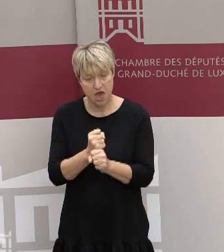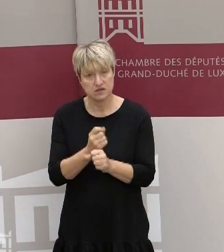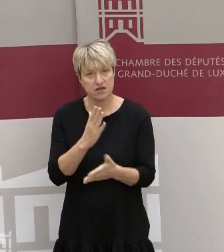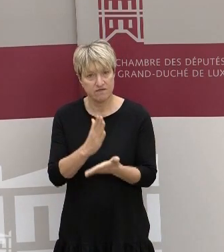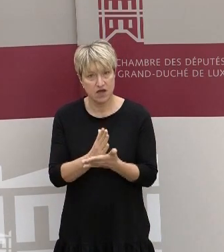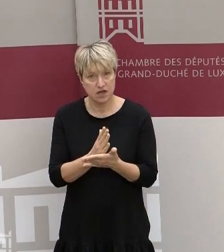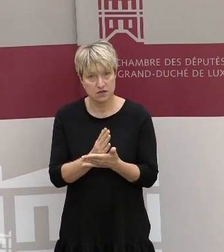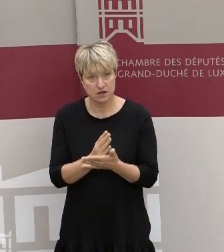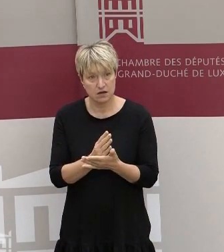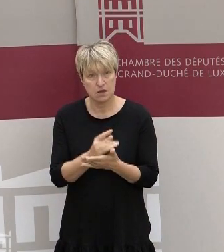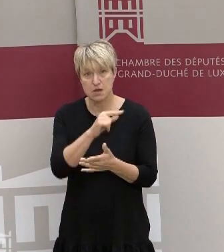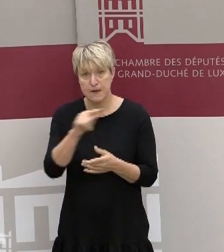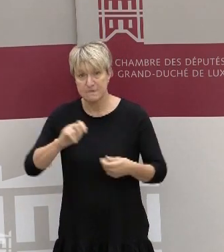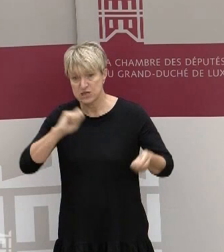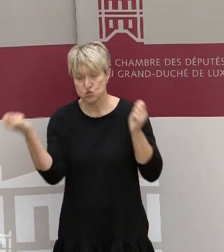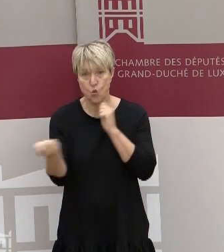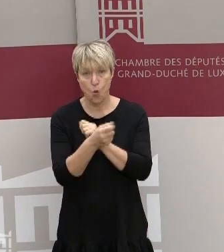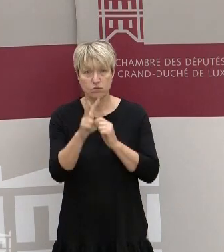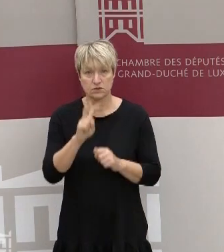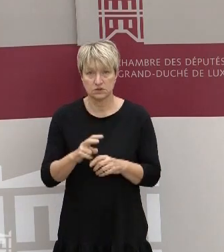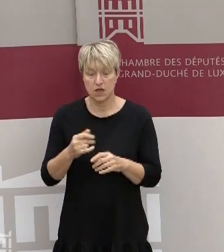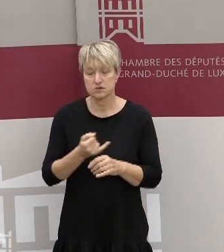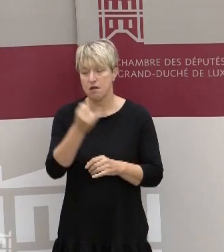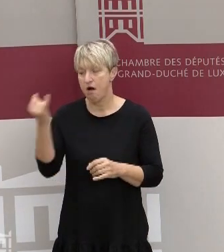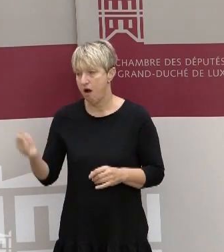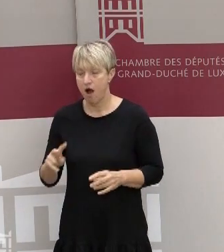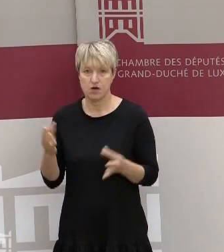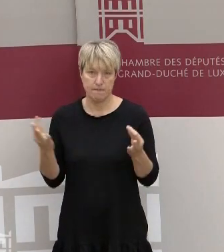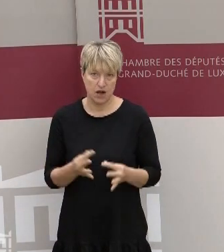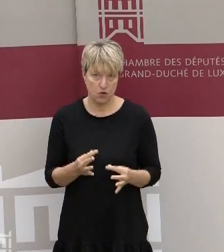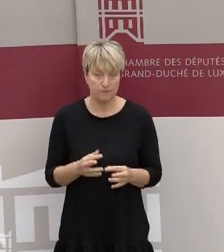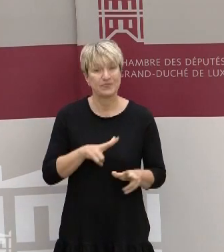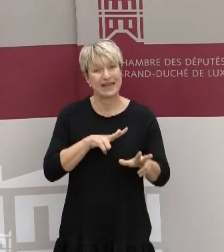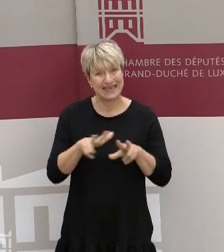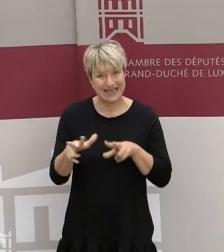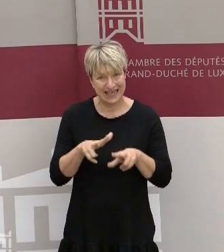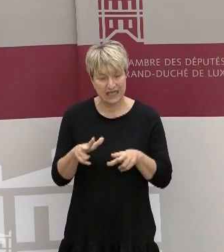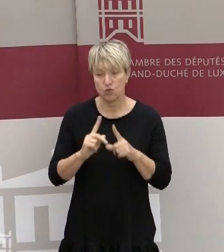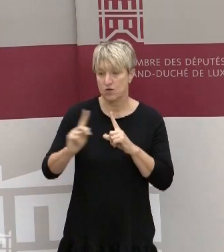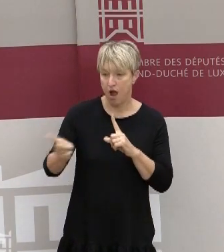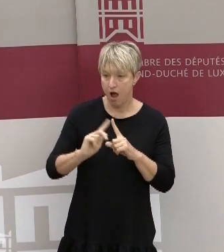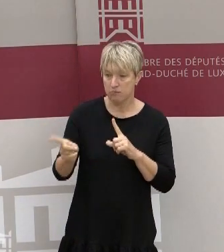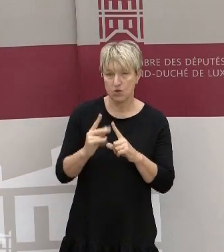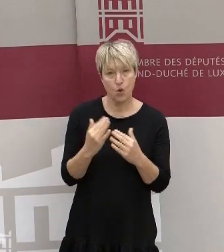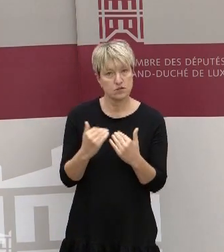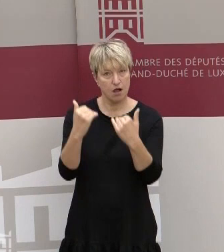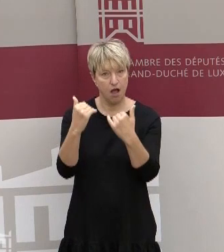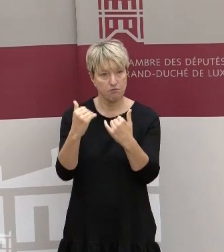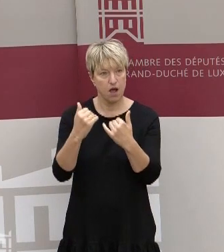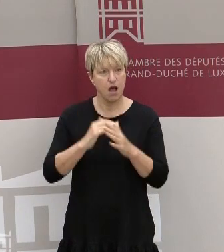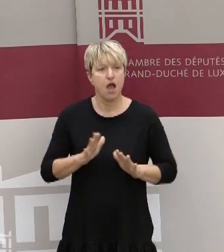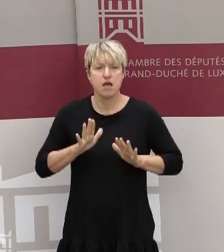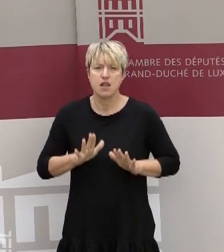tatsächlich greift. Die Regierung und die Chamber fuhren hier also an einem Schleckentempo. Das muss sich ändern, weil